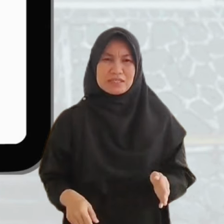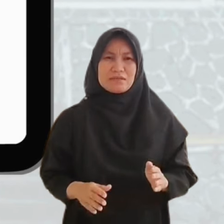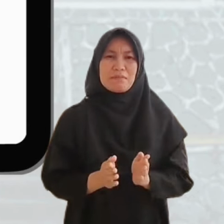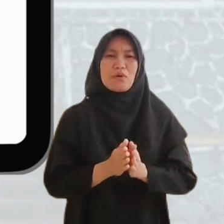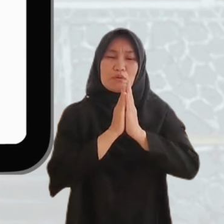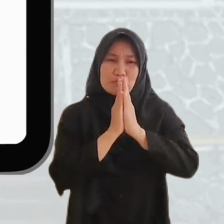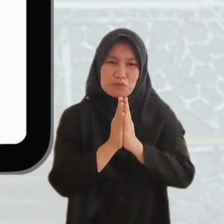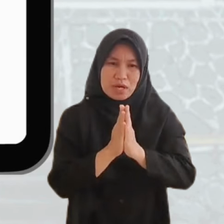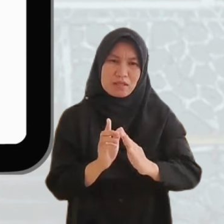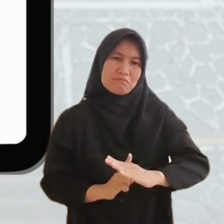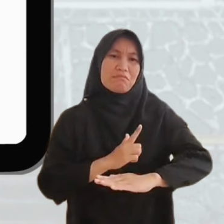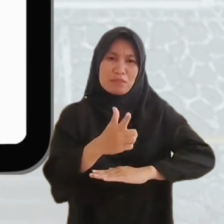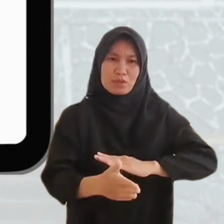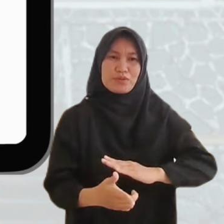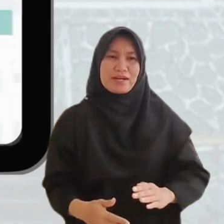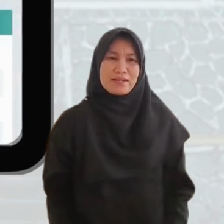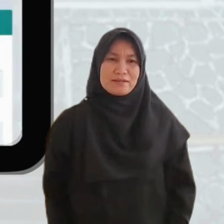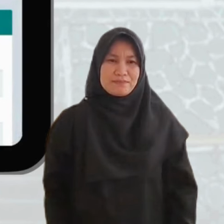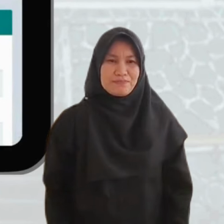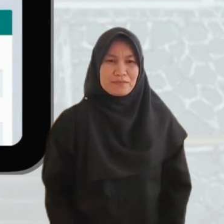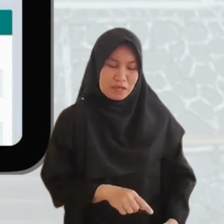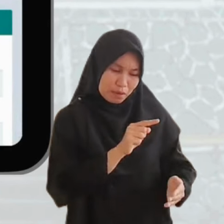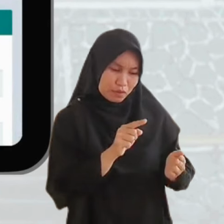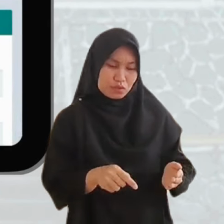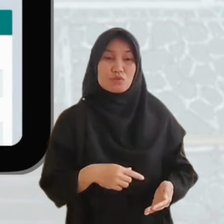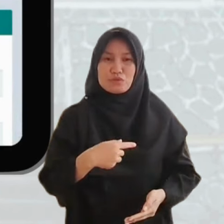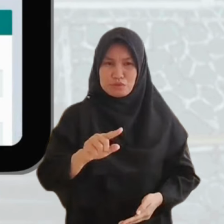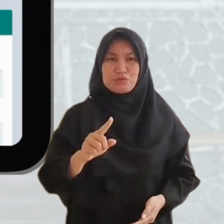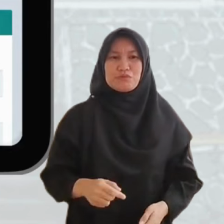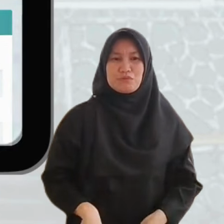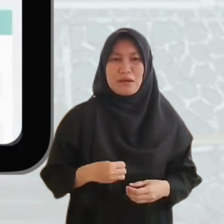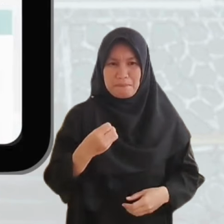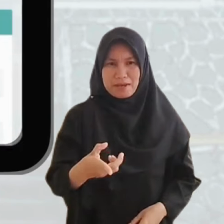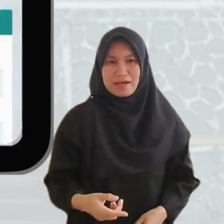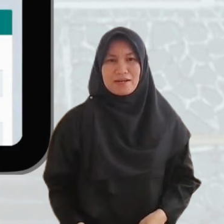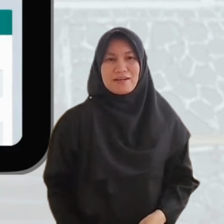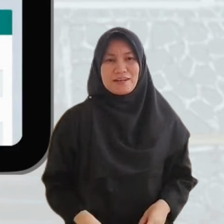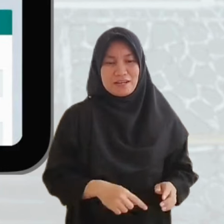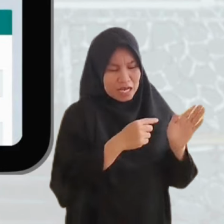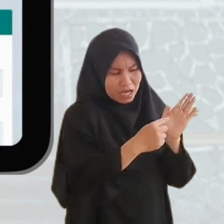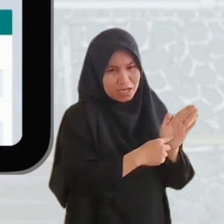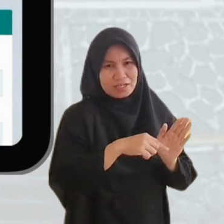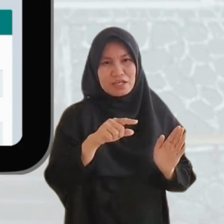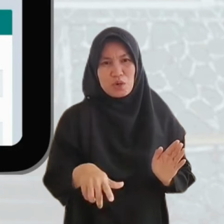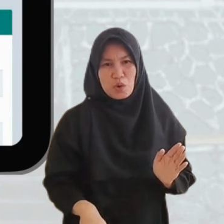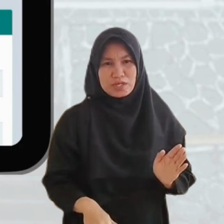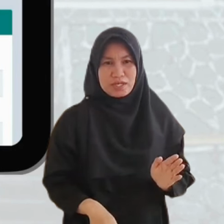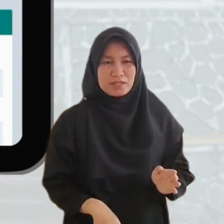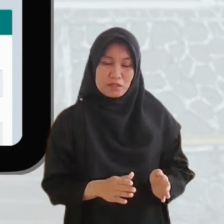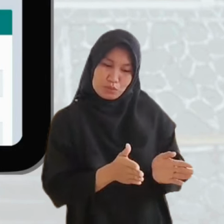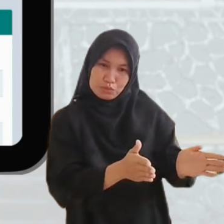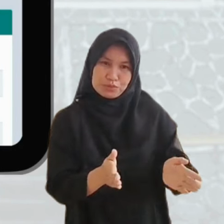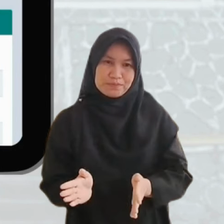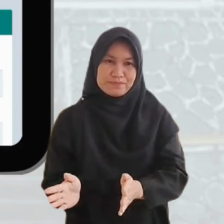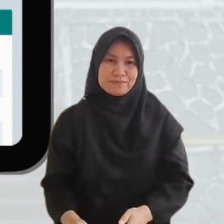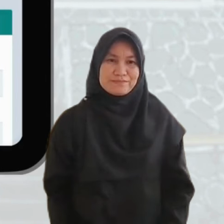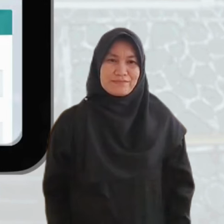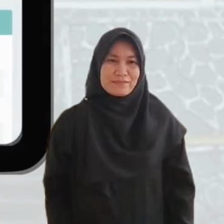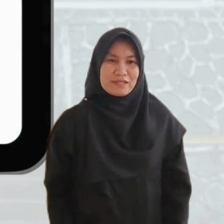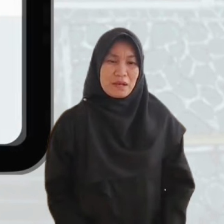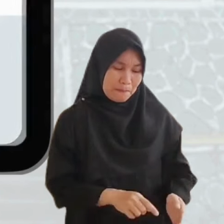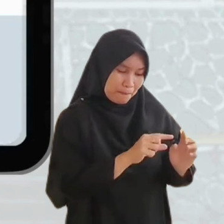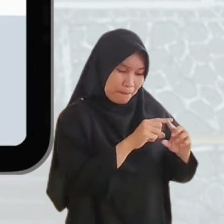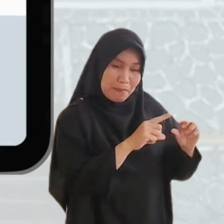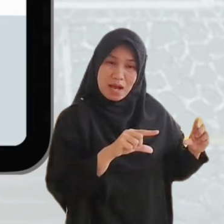Kemudian silakan tekan lanjutkan, klik daftar perkara, dan pilih jenis perkara yang dituju baik gugatan ataupun